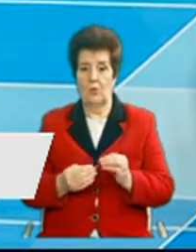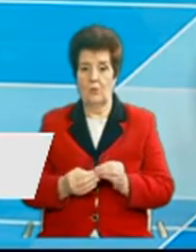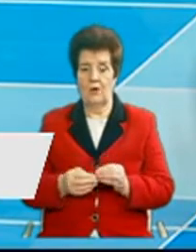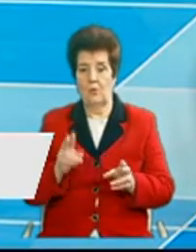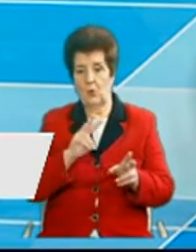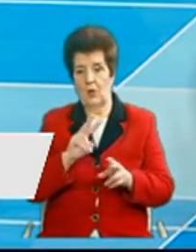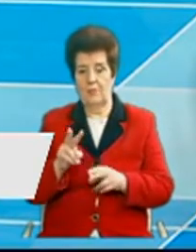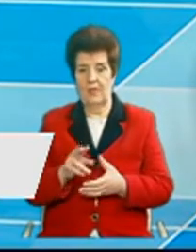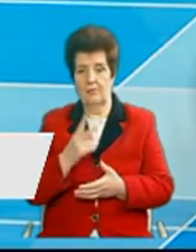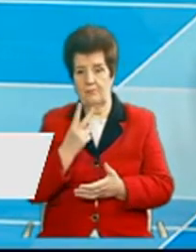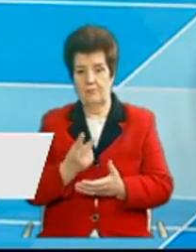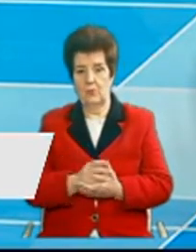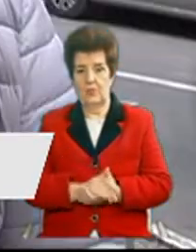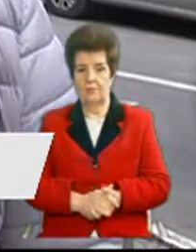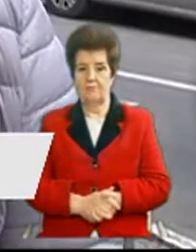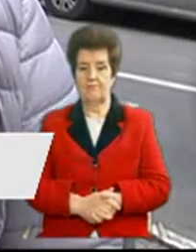urmărim materialul și revenim.